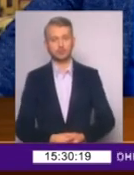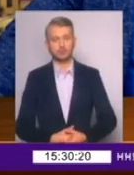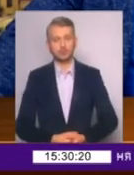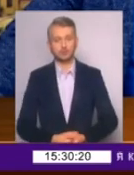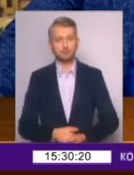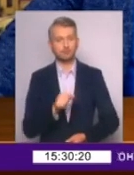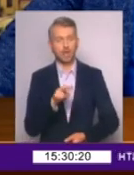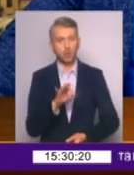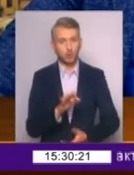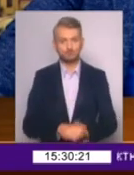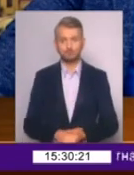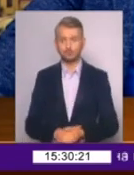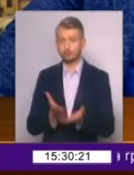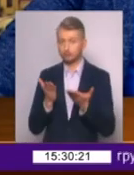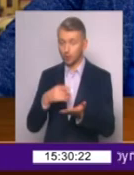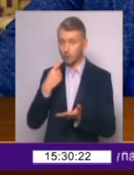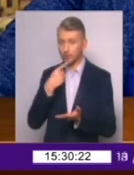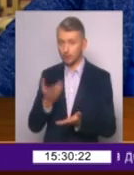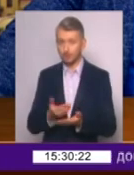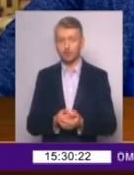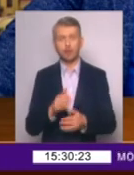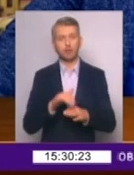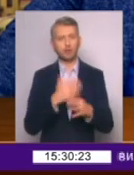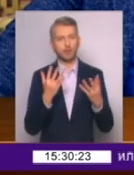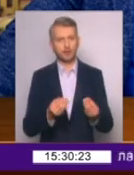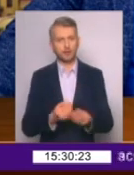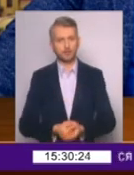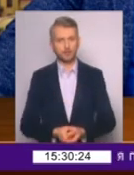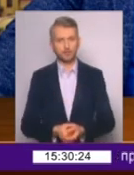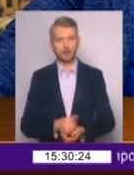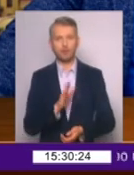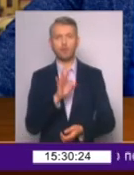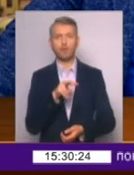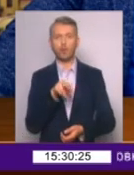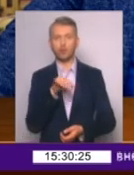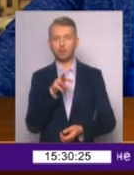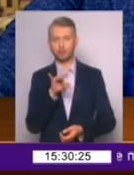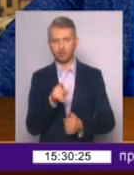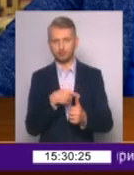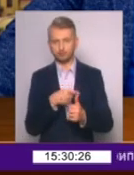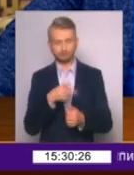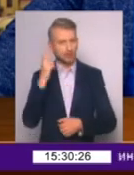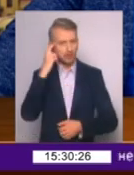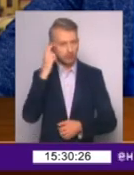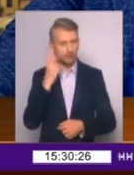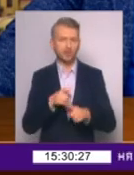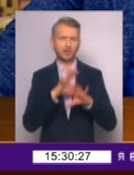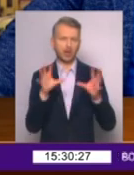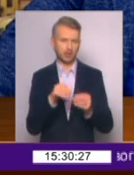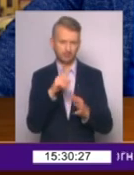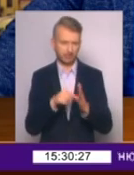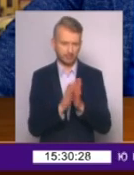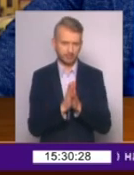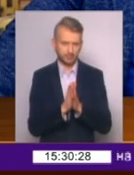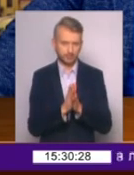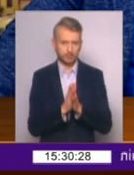день. Алло. Прошу, будь ласка, говоріть. Ви в ефірі. Добрий день. Добрий день. Володимир Київ, будь ласка, це загальне питання. Угу.